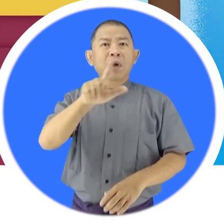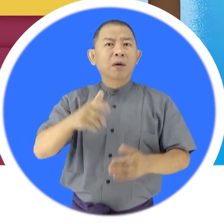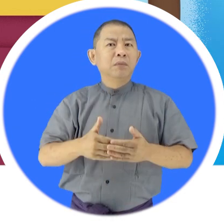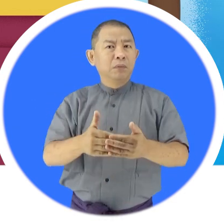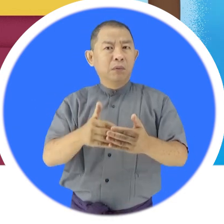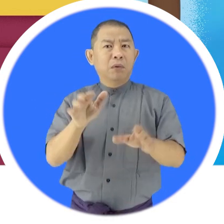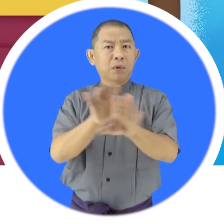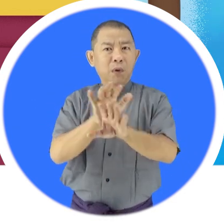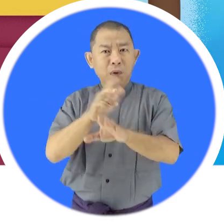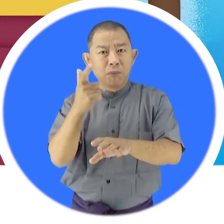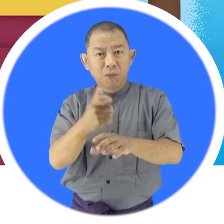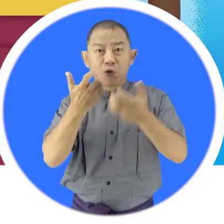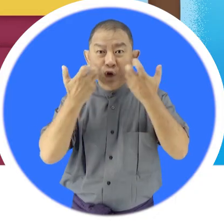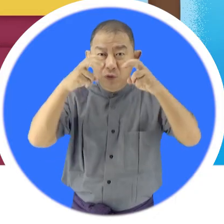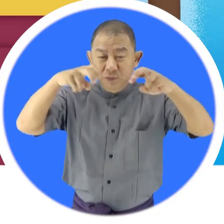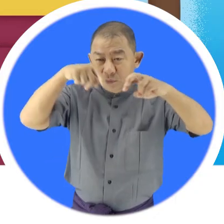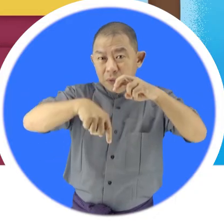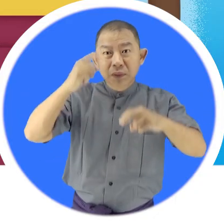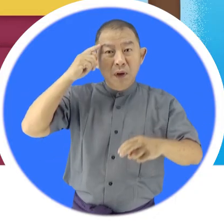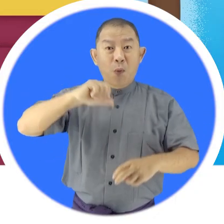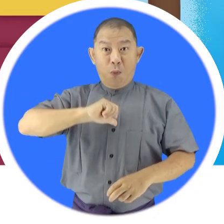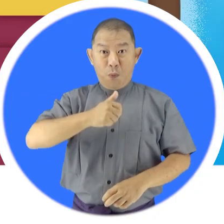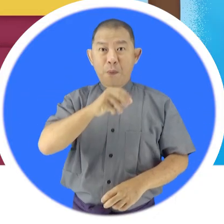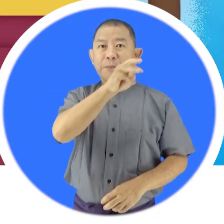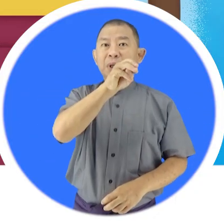ရင်တော့နှွေးထွေးပြူငါတဲ့ Maristos မြန်မာကိုဆက်သွယ်